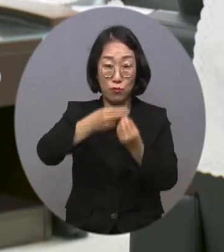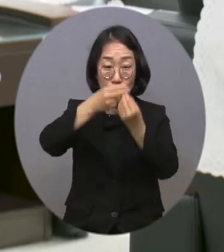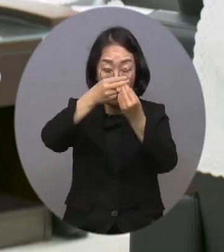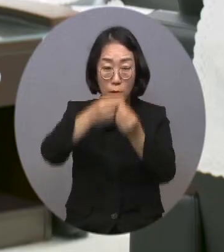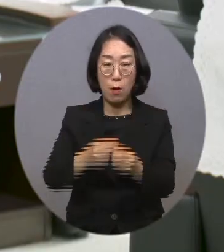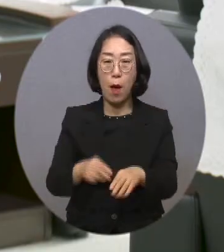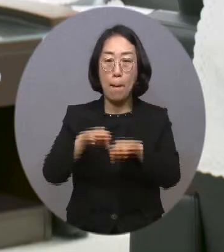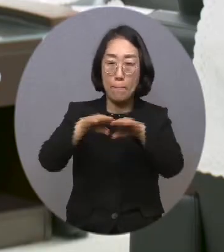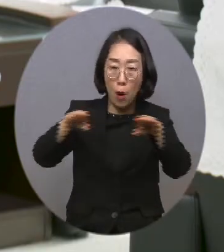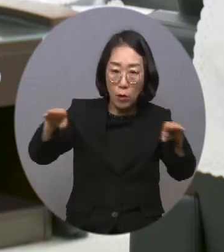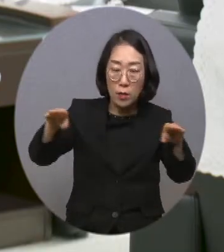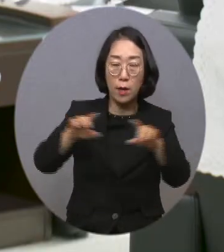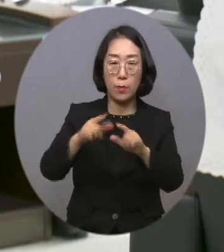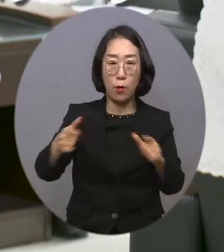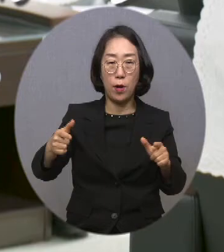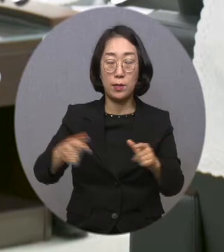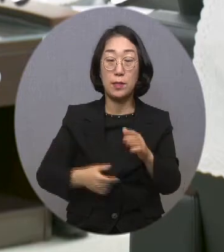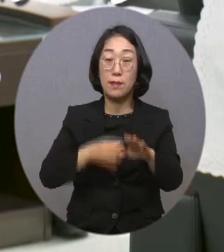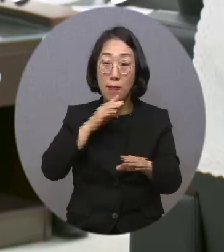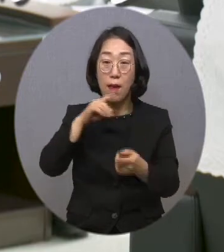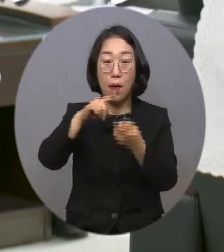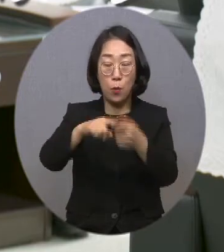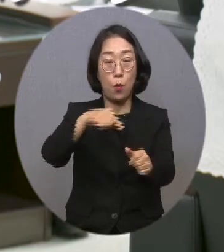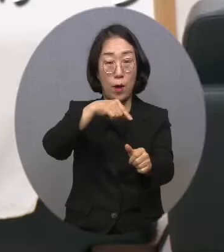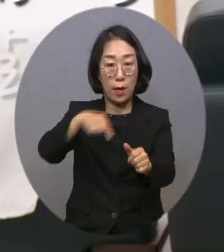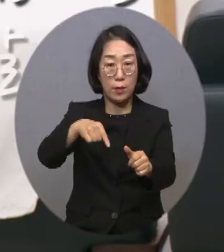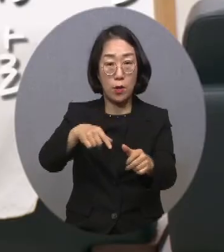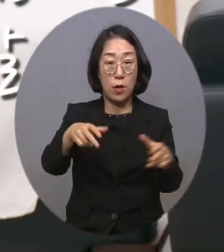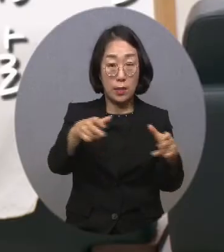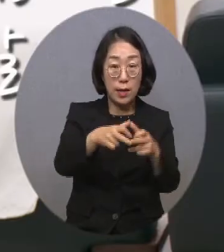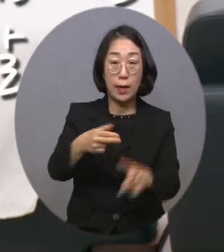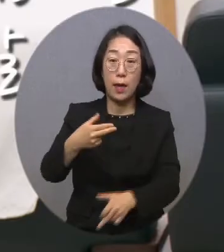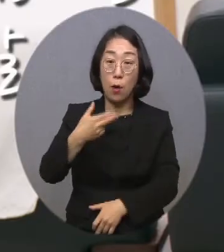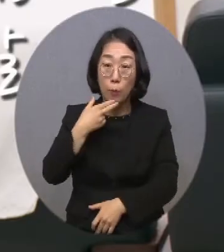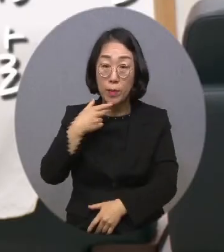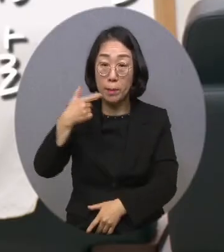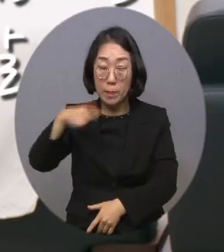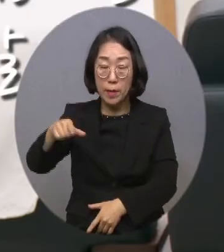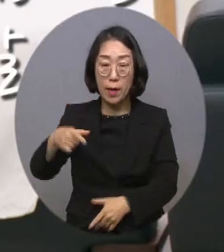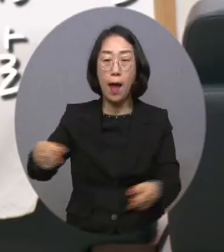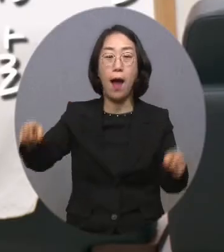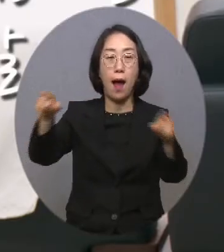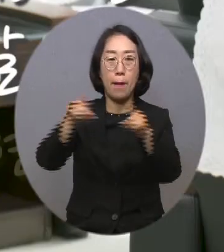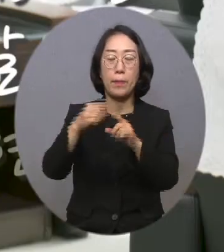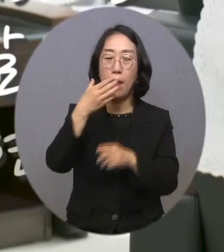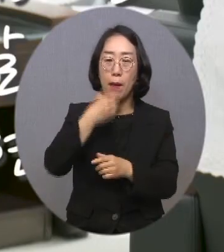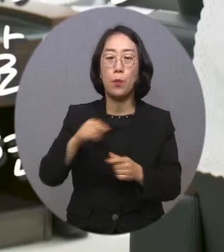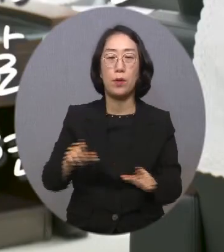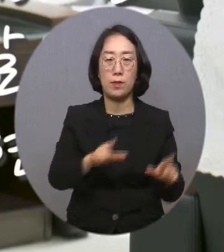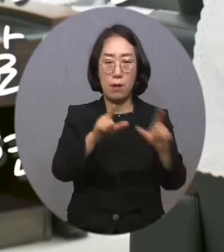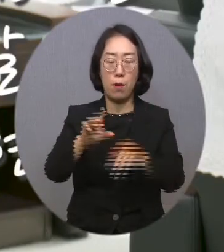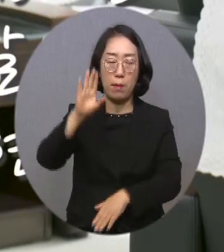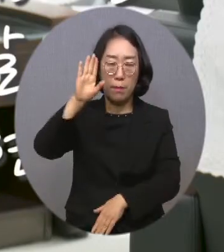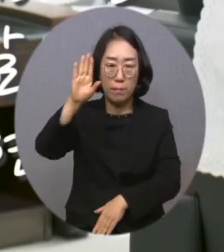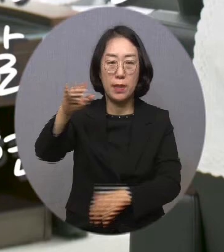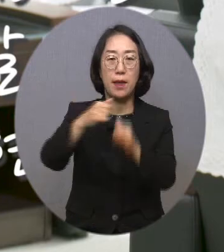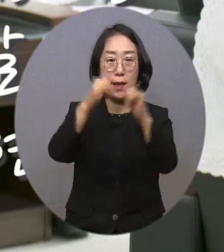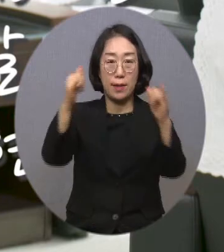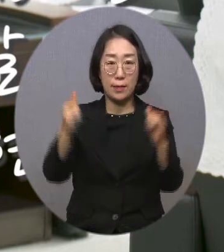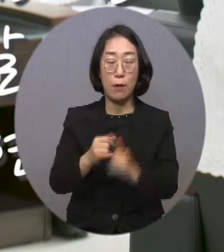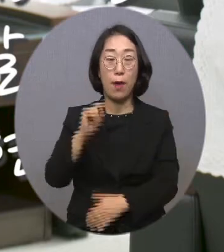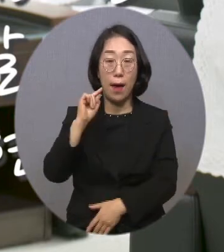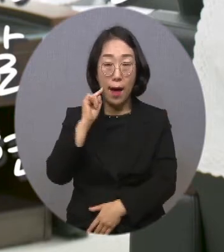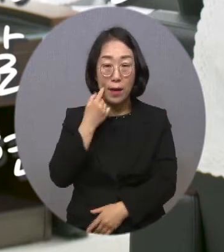일상의 평등함을 실천해서 장애인과 비장애인이 더불어 행복한 생활을 할 수 있는 미래 사회의 아름다운